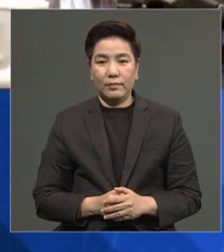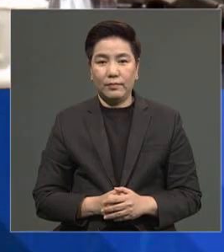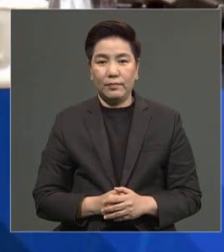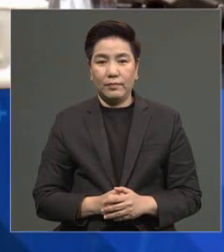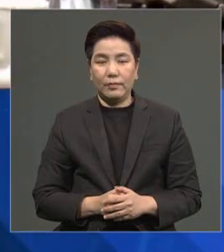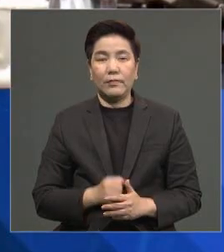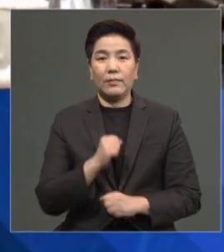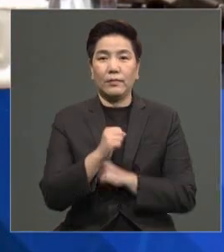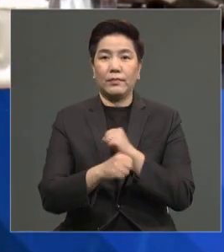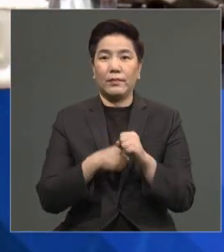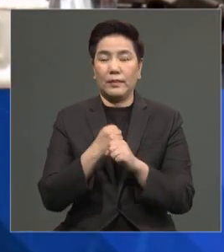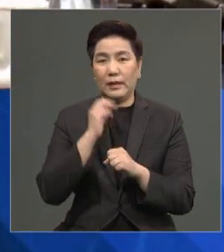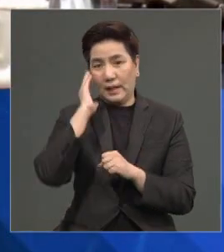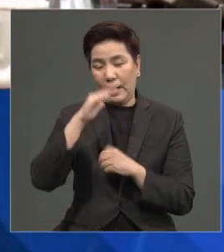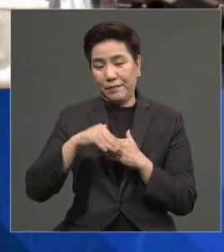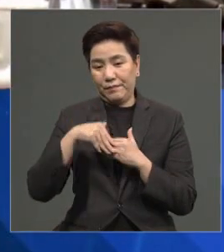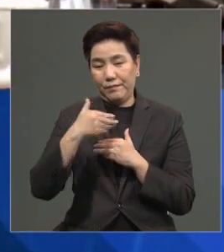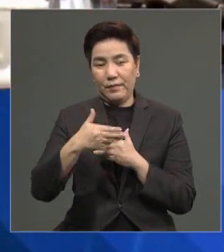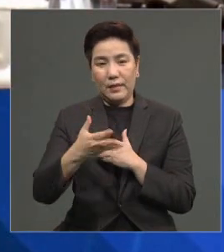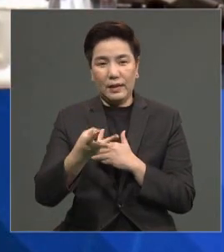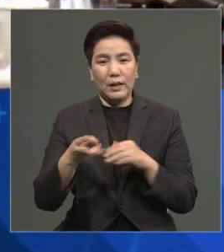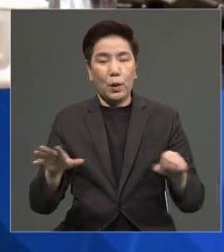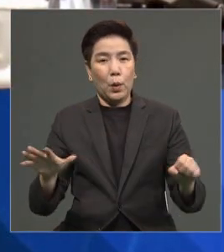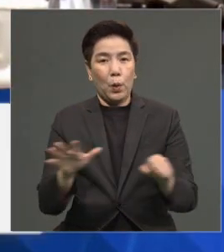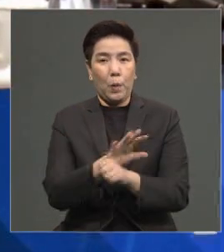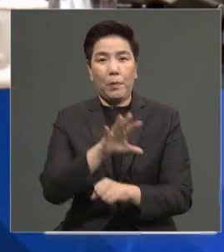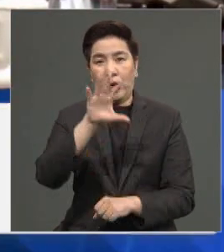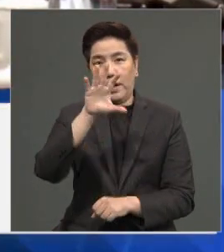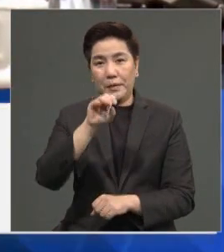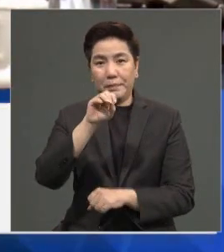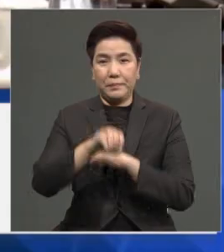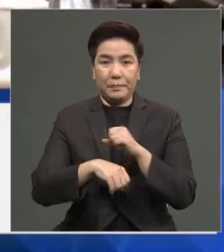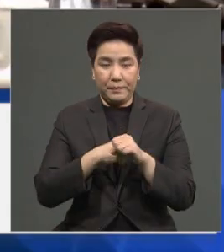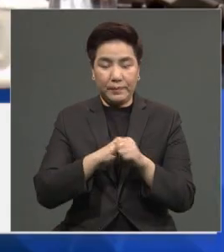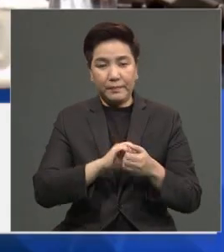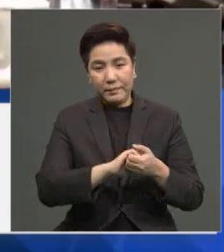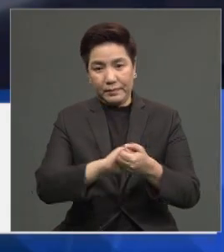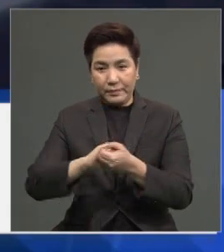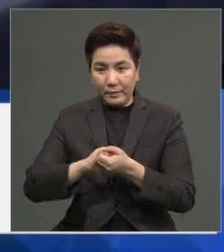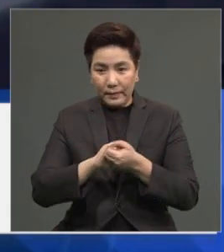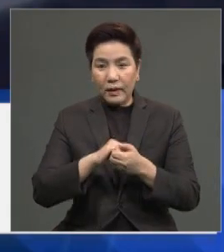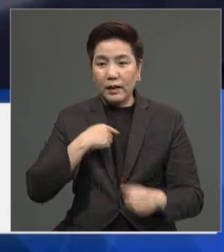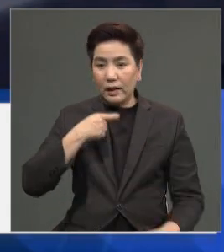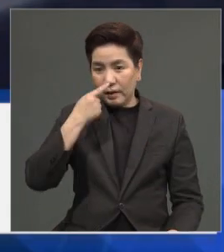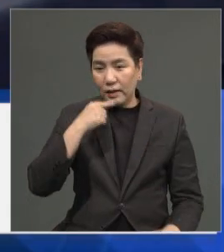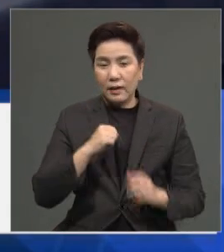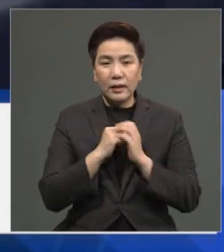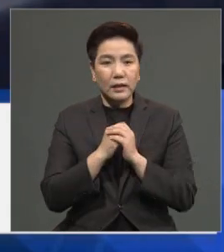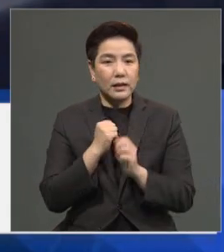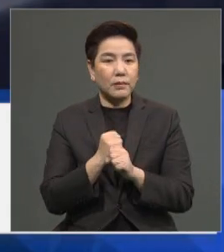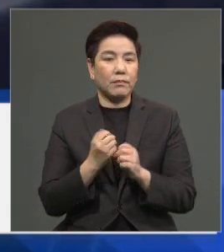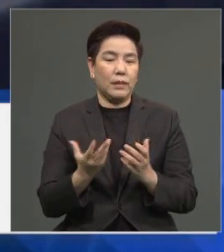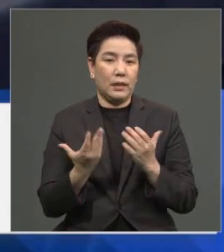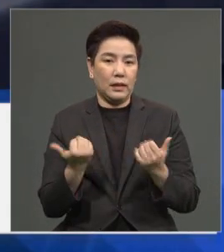ปีหน้าในอีกไม่กี่วันข้างหน้าก็จะครบ50ปีครับของความสัมพันธ์ไทยจีนแล้วยังไงจิรายุแน่นอน